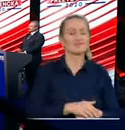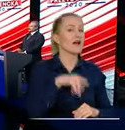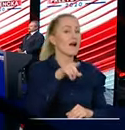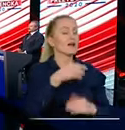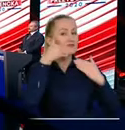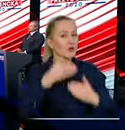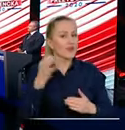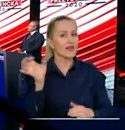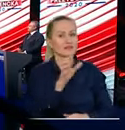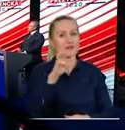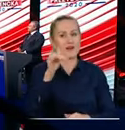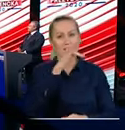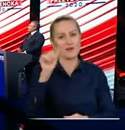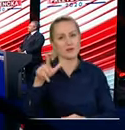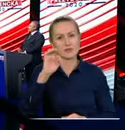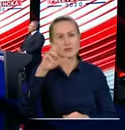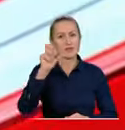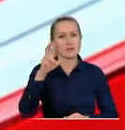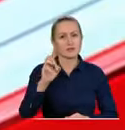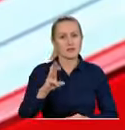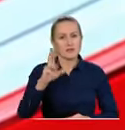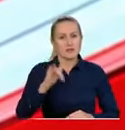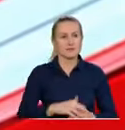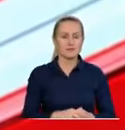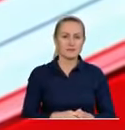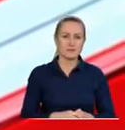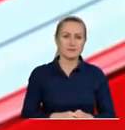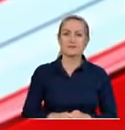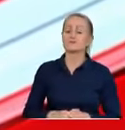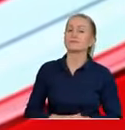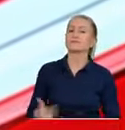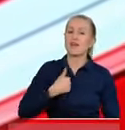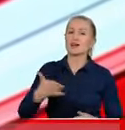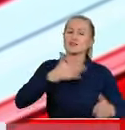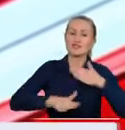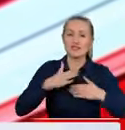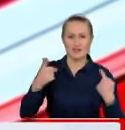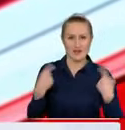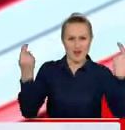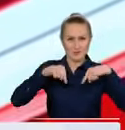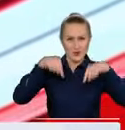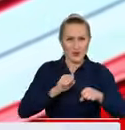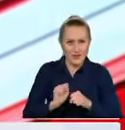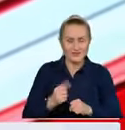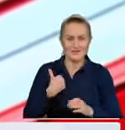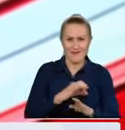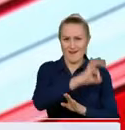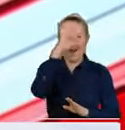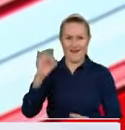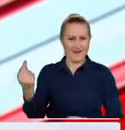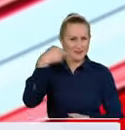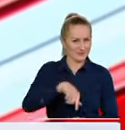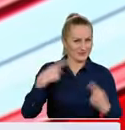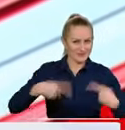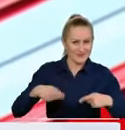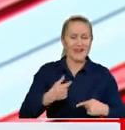na to pytanie Rafał Trzaskowski. Również minuta na odpowiedź. Po pierwsze, bardzo się cieszę, że tutaj jestem. Dawno mnie tutaj nie było. Jest szansa, żebyście